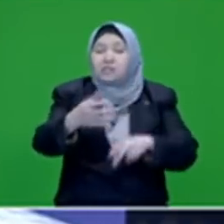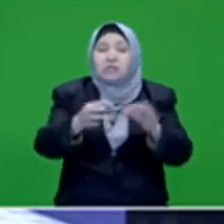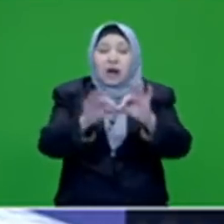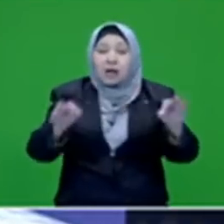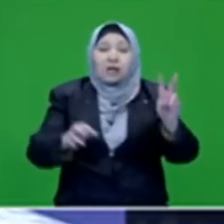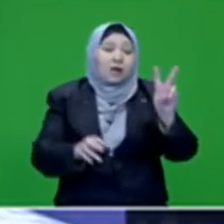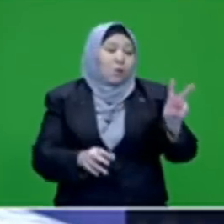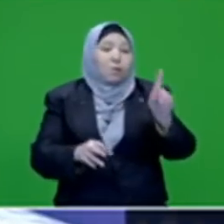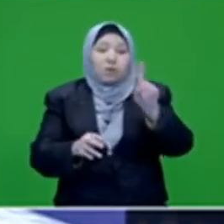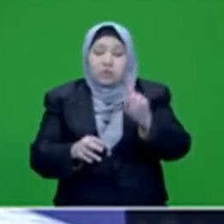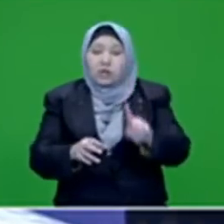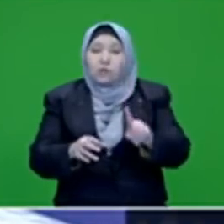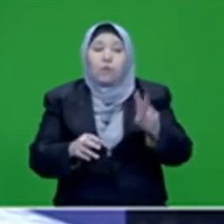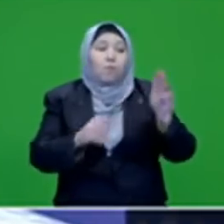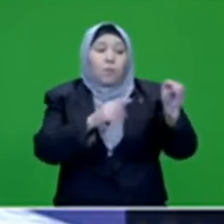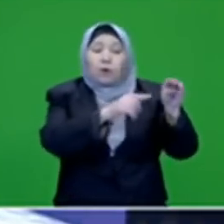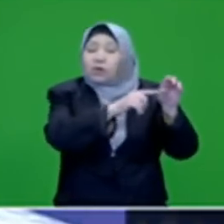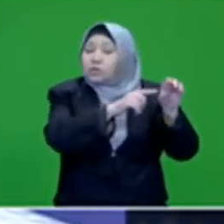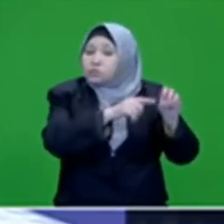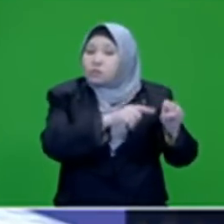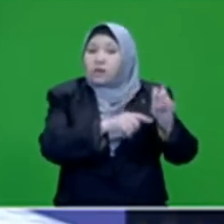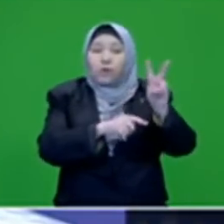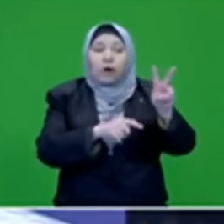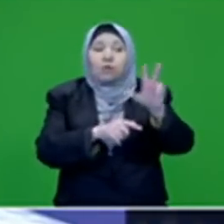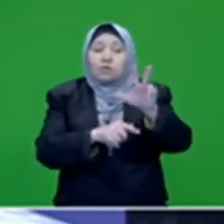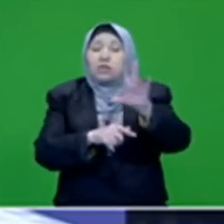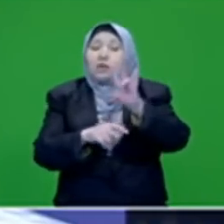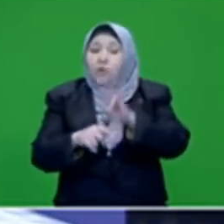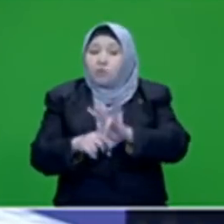sahaja di halaman 237.